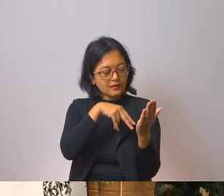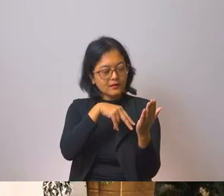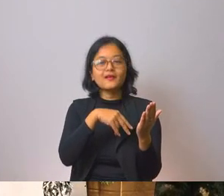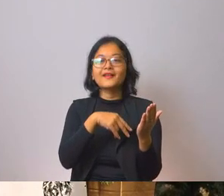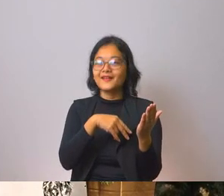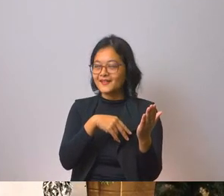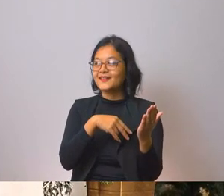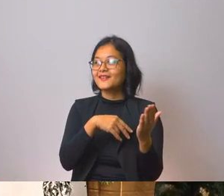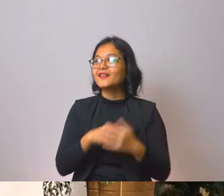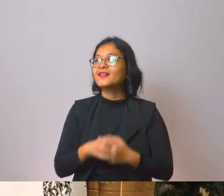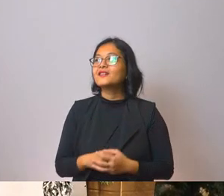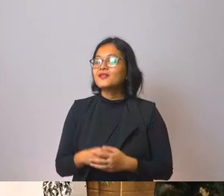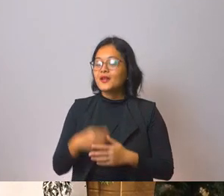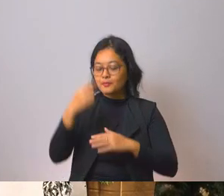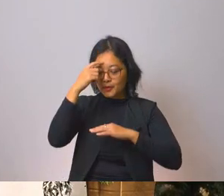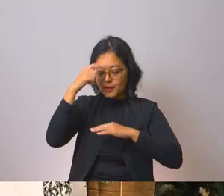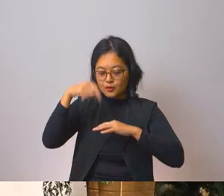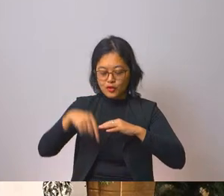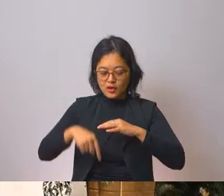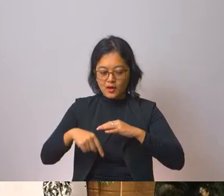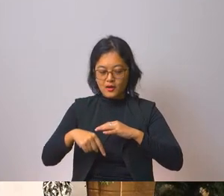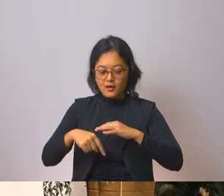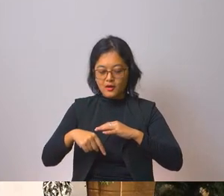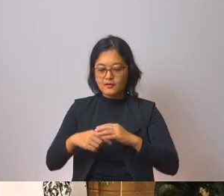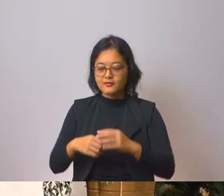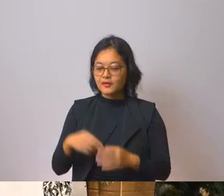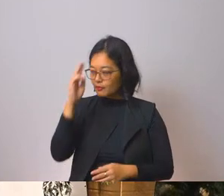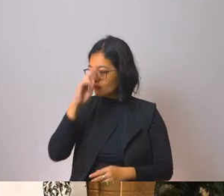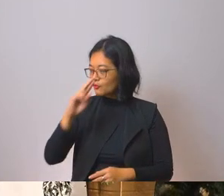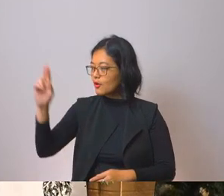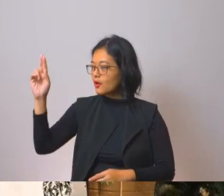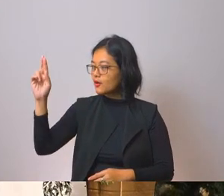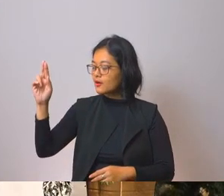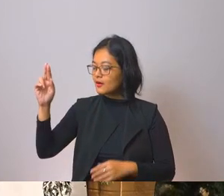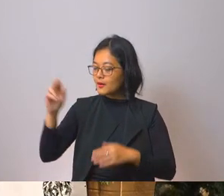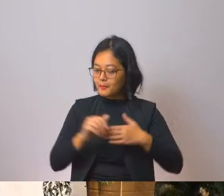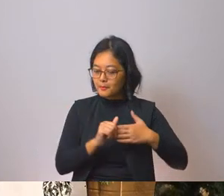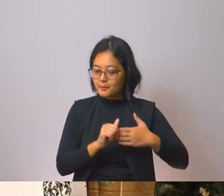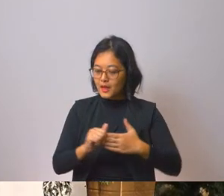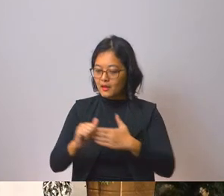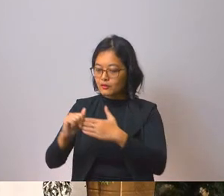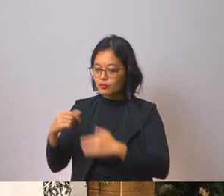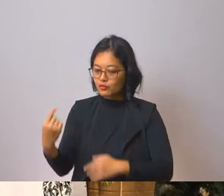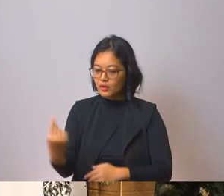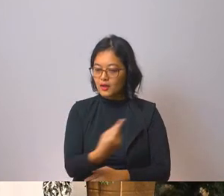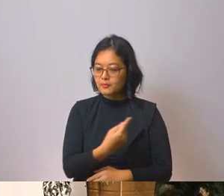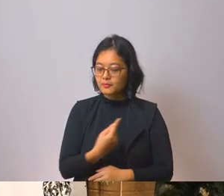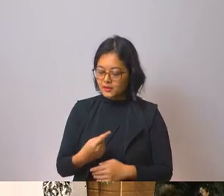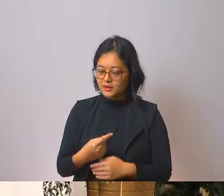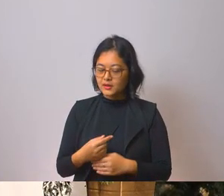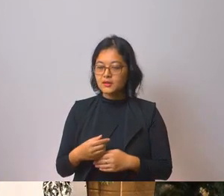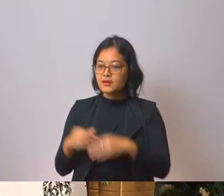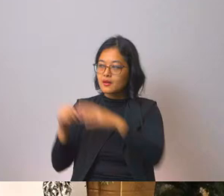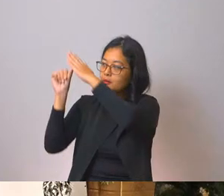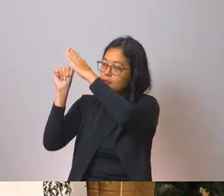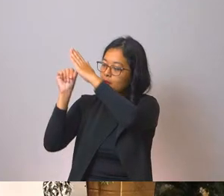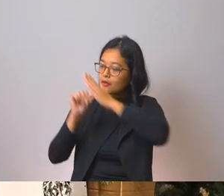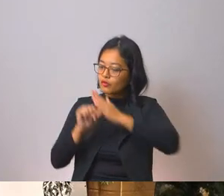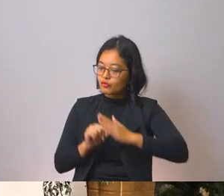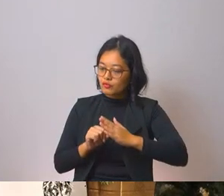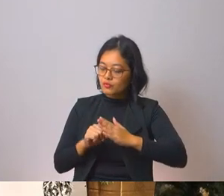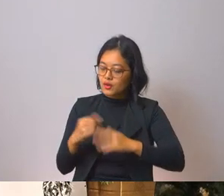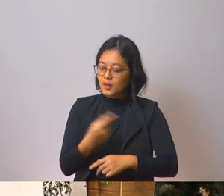Oleh karenanya Tuhan, tuntunlah kami, anak-anak-Mu ini, untuk kami